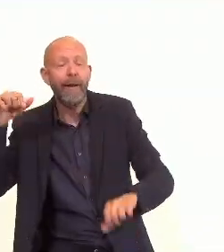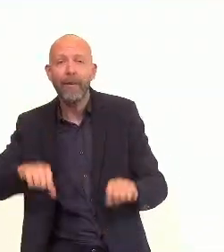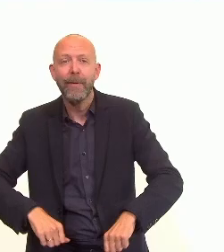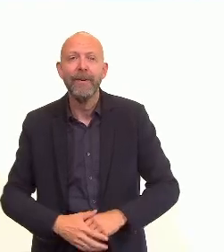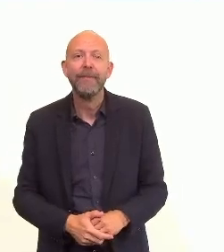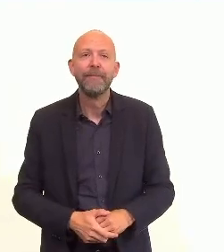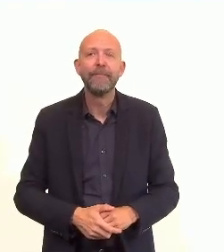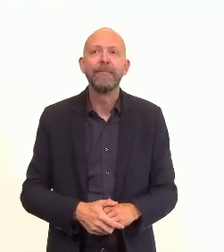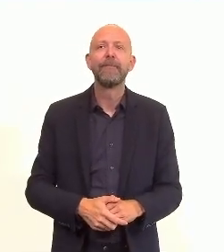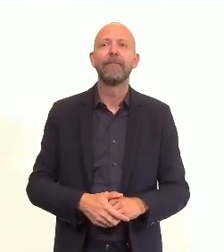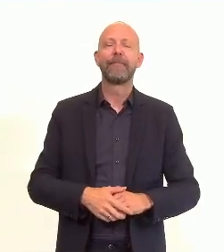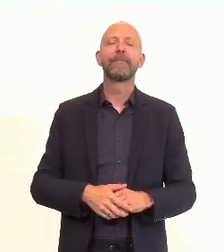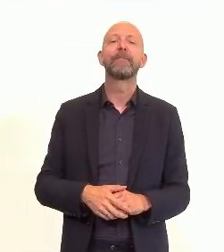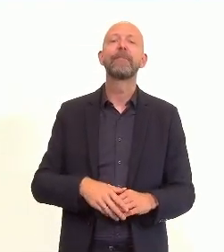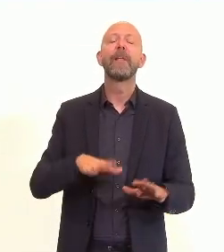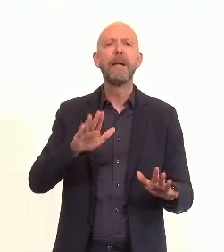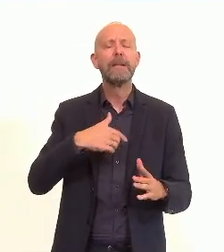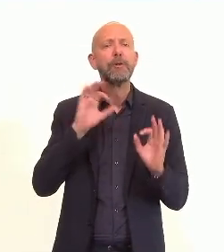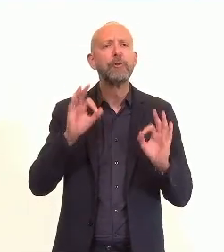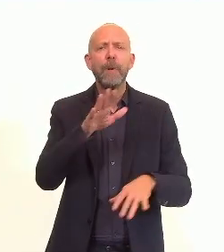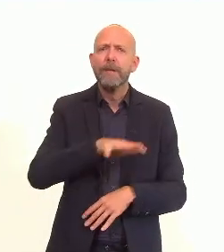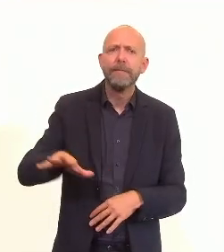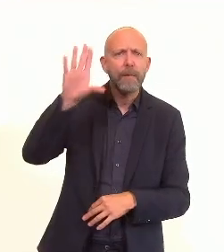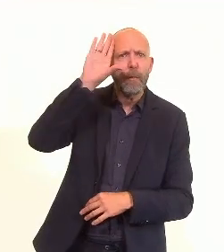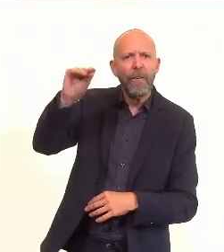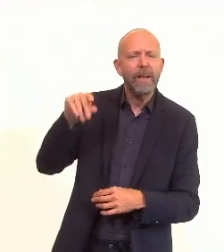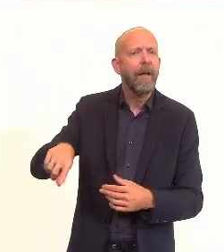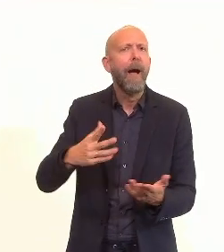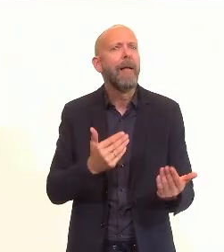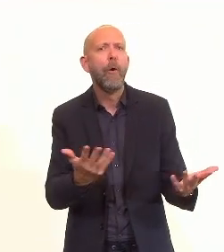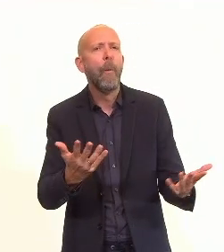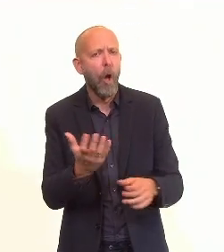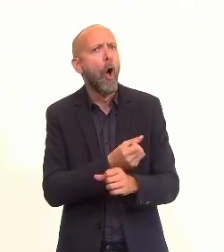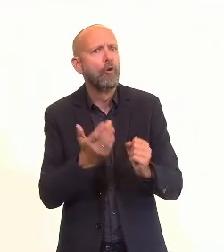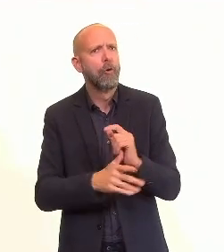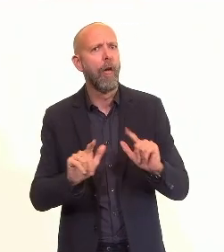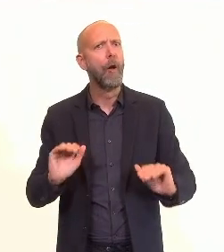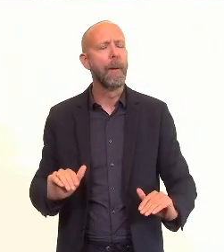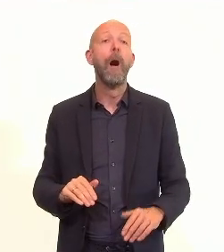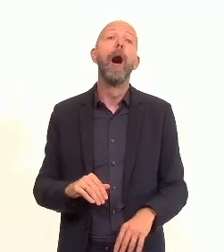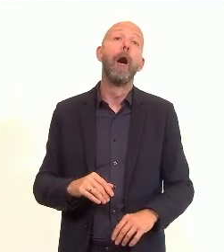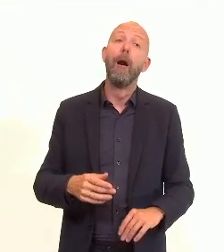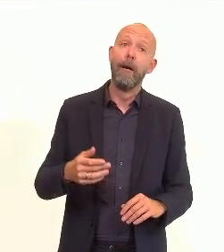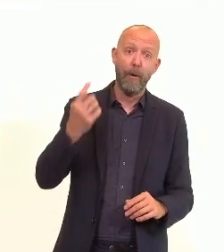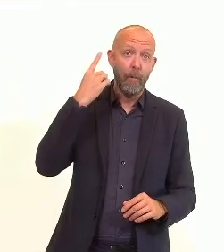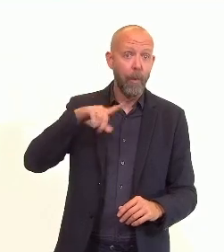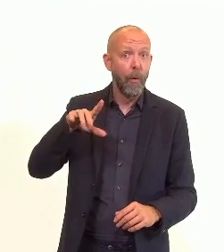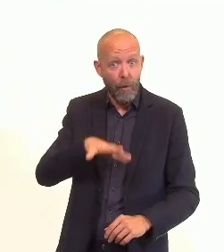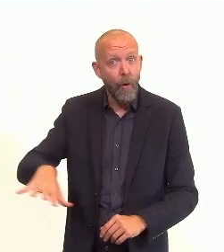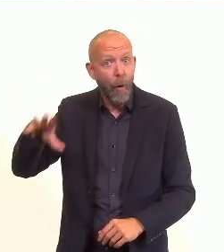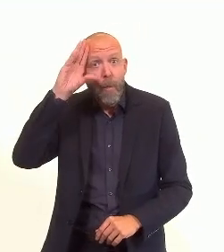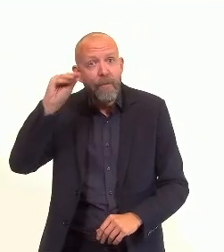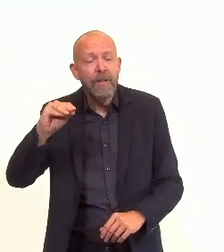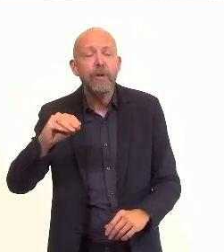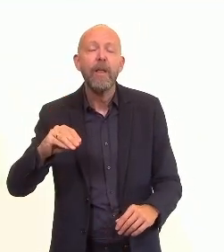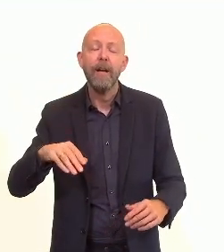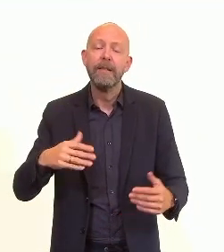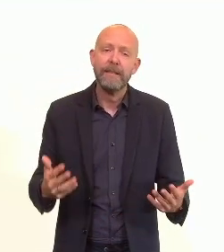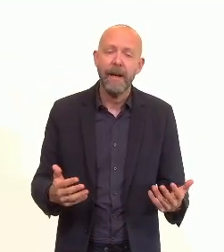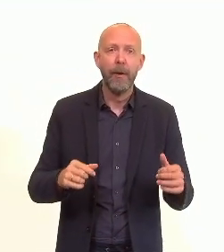pour les professionnels, parce que c'est aussi un enjeu. Pour les professionnels, je crois que c'est très clair, ça va permettre